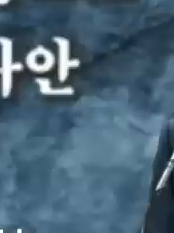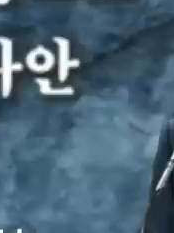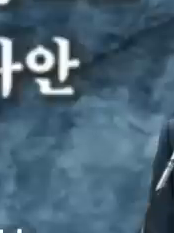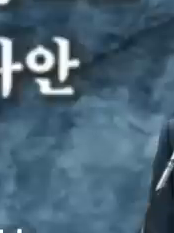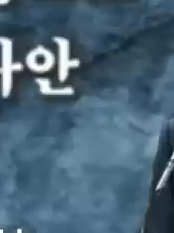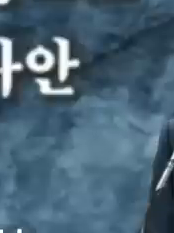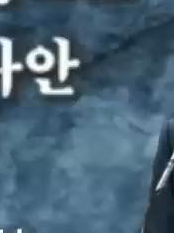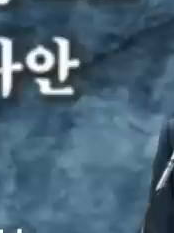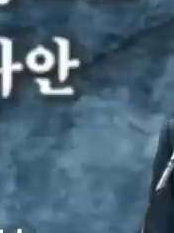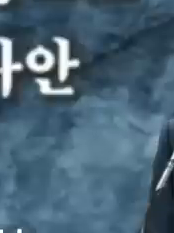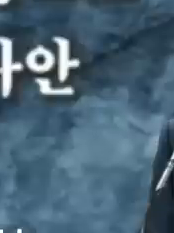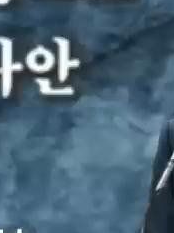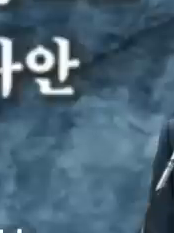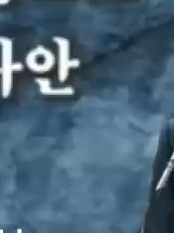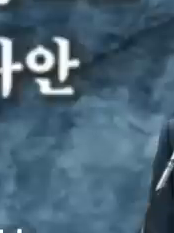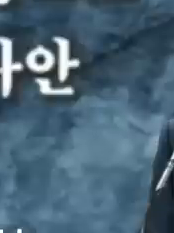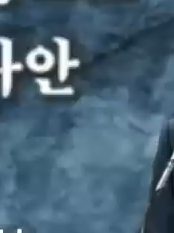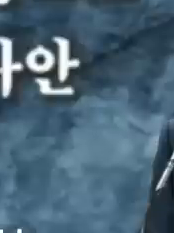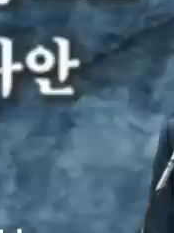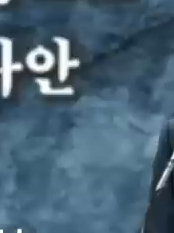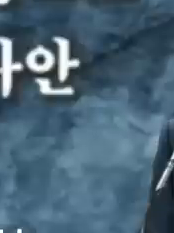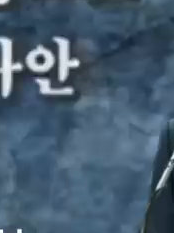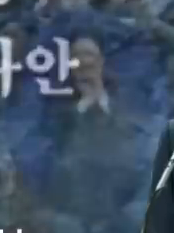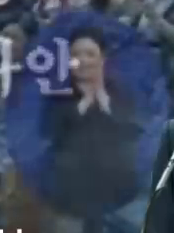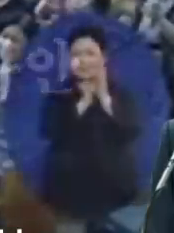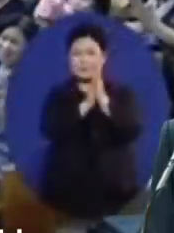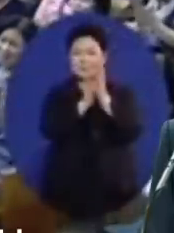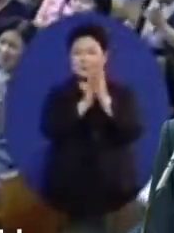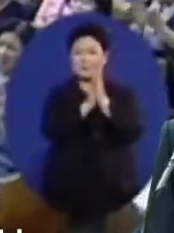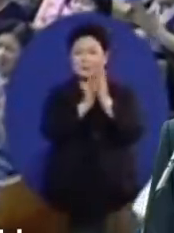땅에 들어갔더라. 아멘.